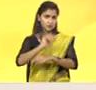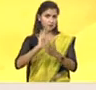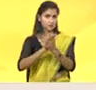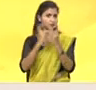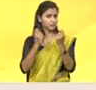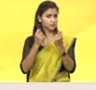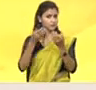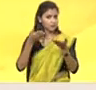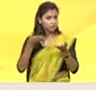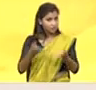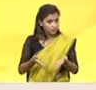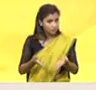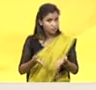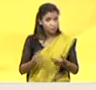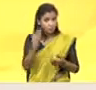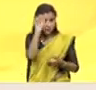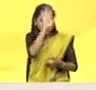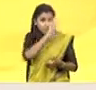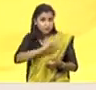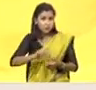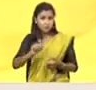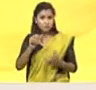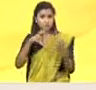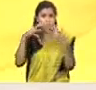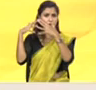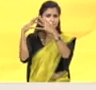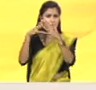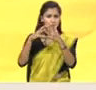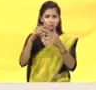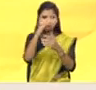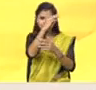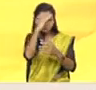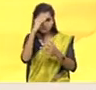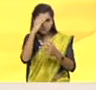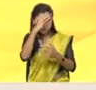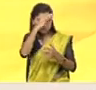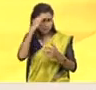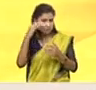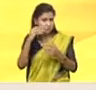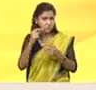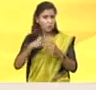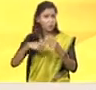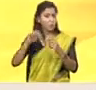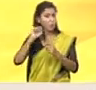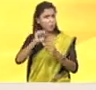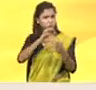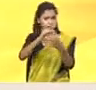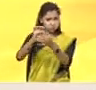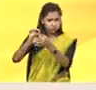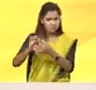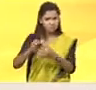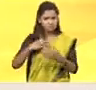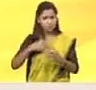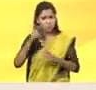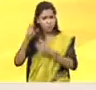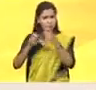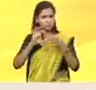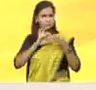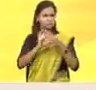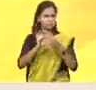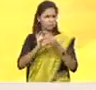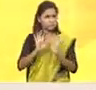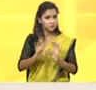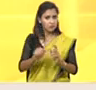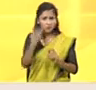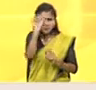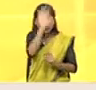भी देश विदेश में संस्कृत के प्रति लोगों का विशेष लगाव दिखता है। दुनिया के